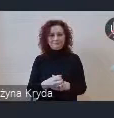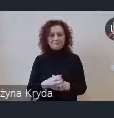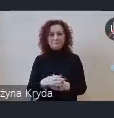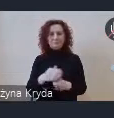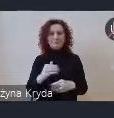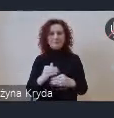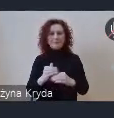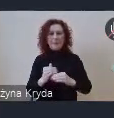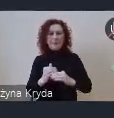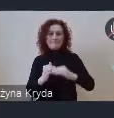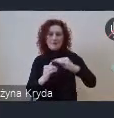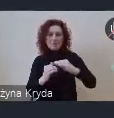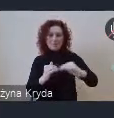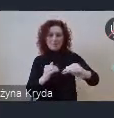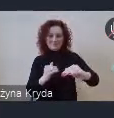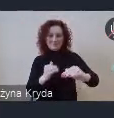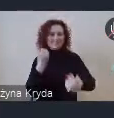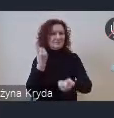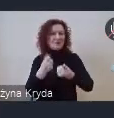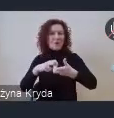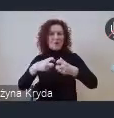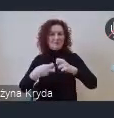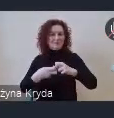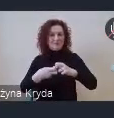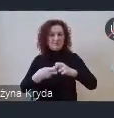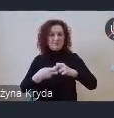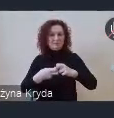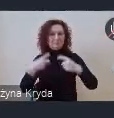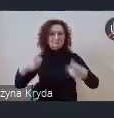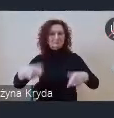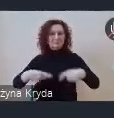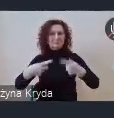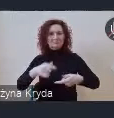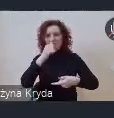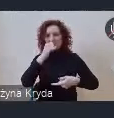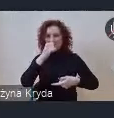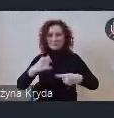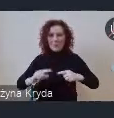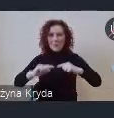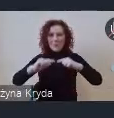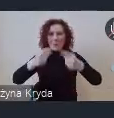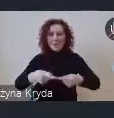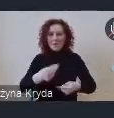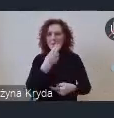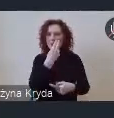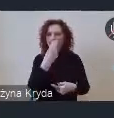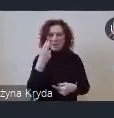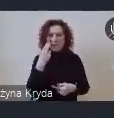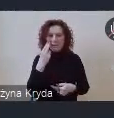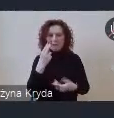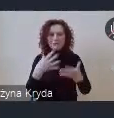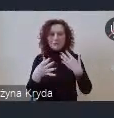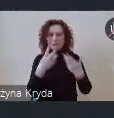utrudnienie bo tego rodzaju Progi są nie przejeżdżali dla osoby poruszającej się na wózku stanowią utrudnienie dla osób niewidomych dla słabowidzących